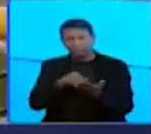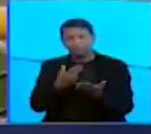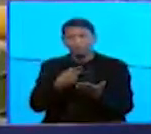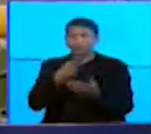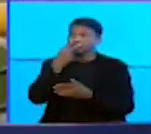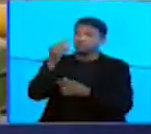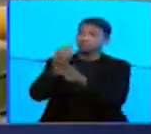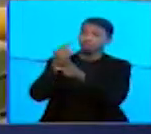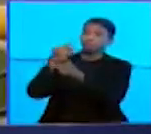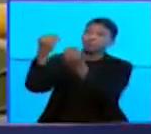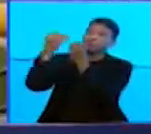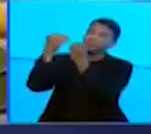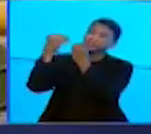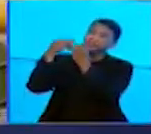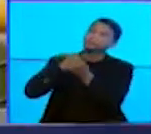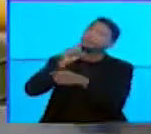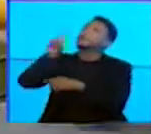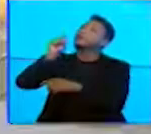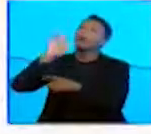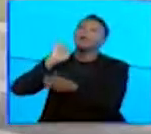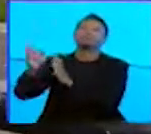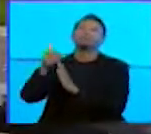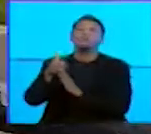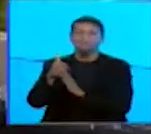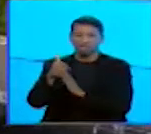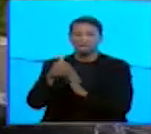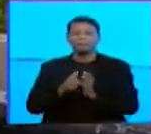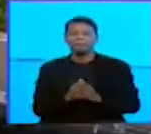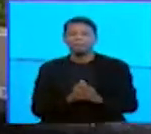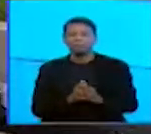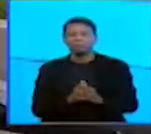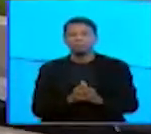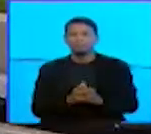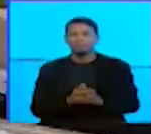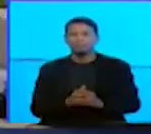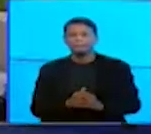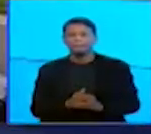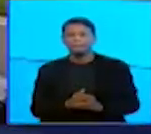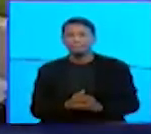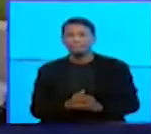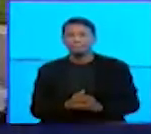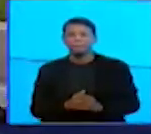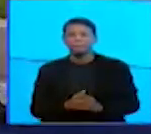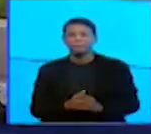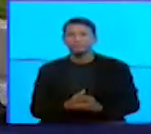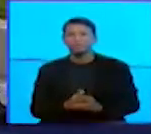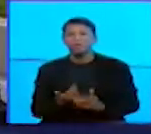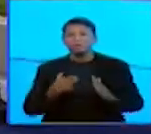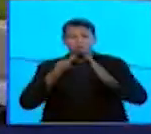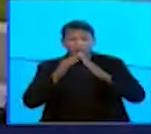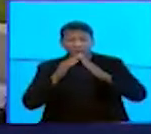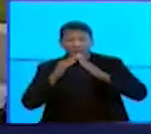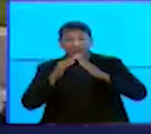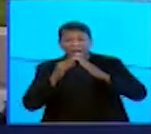tanya guru, kita bareng teman-teman. Senang outdoor sebenarnya, kalau daring kan bisa ngulang materi juga,